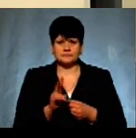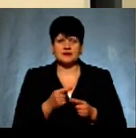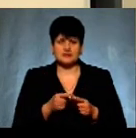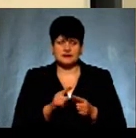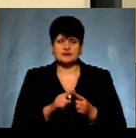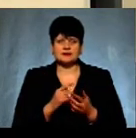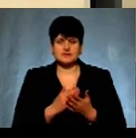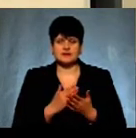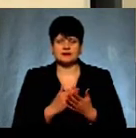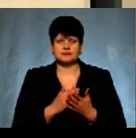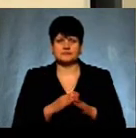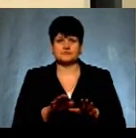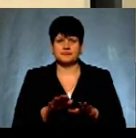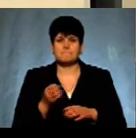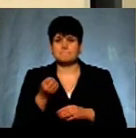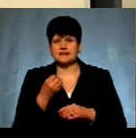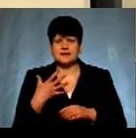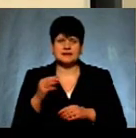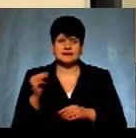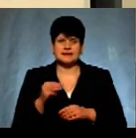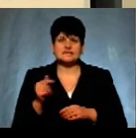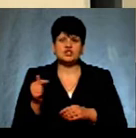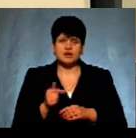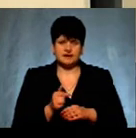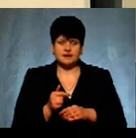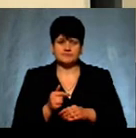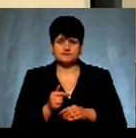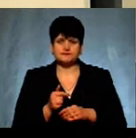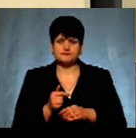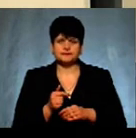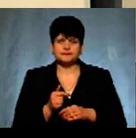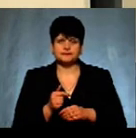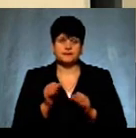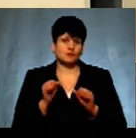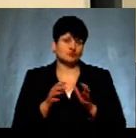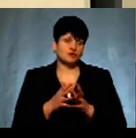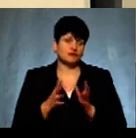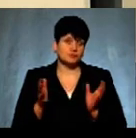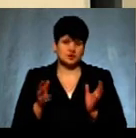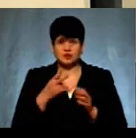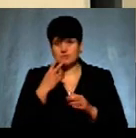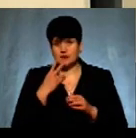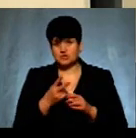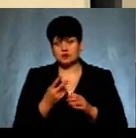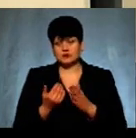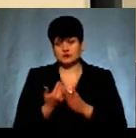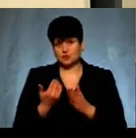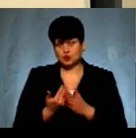в міськрайонному центрі зайнятості, там 15000 гривень. Ну, можливо, і більше, бо колись бачила сюжет,